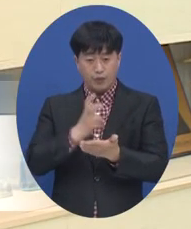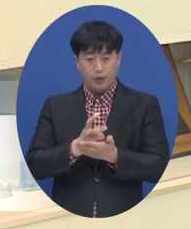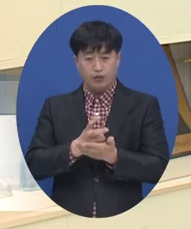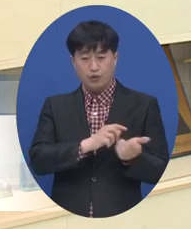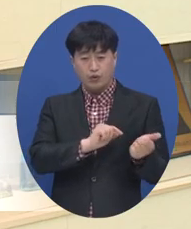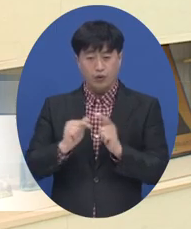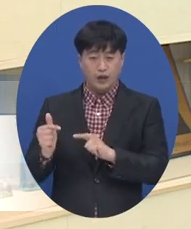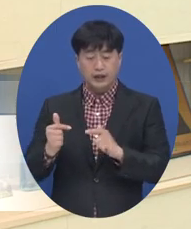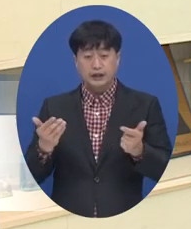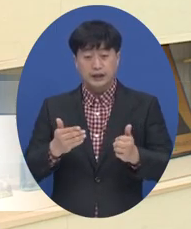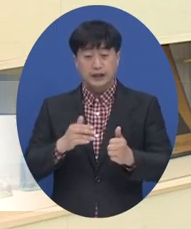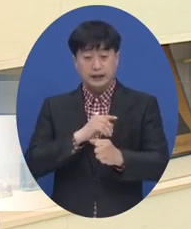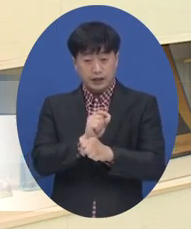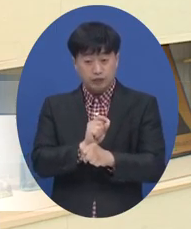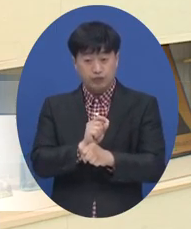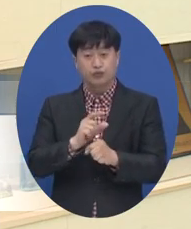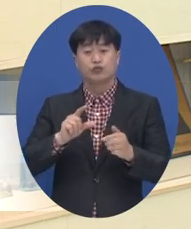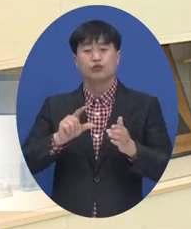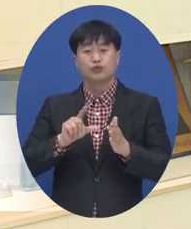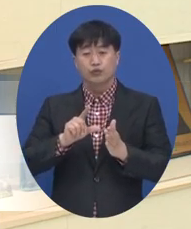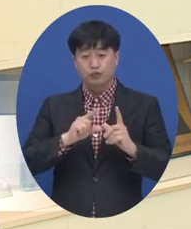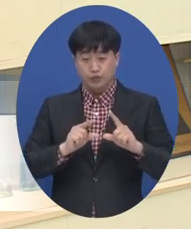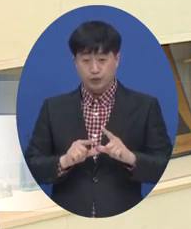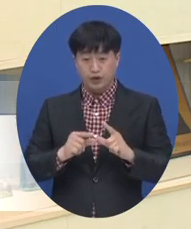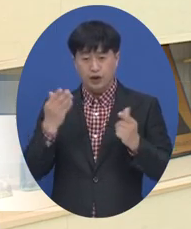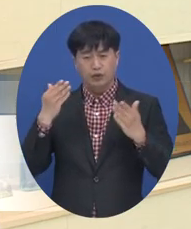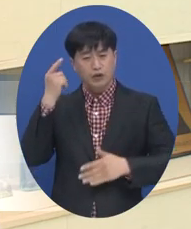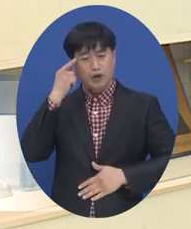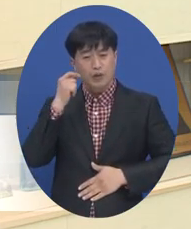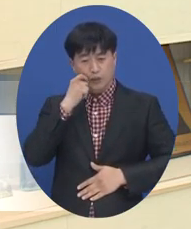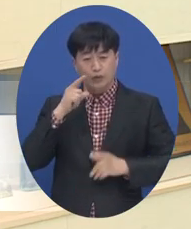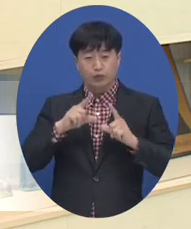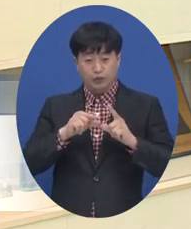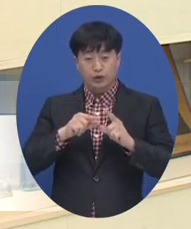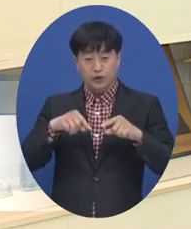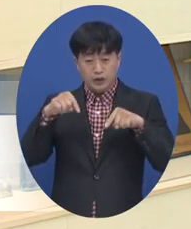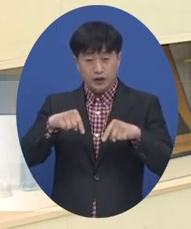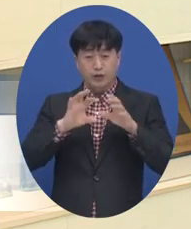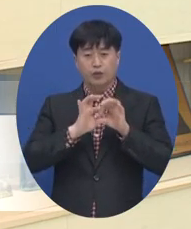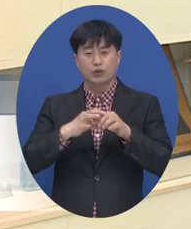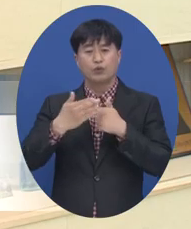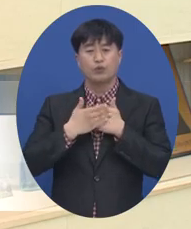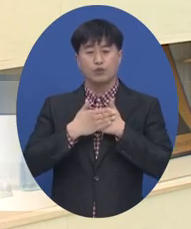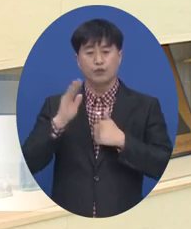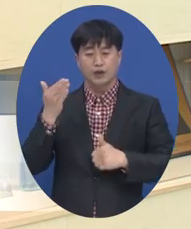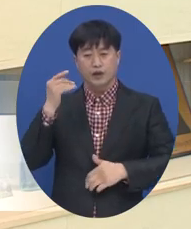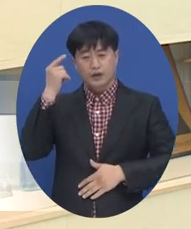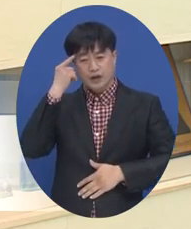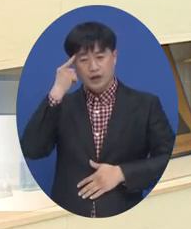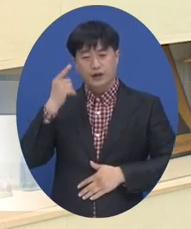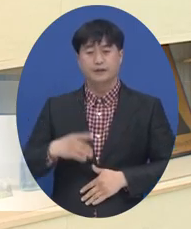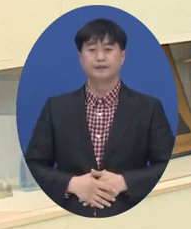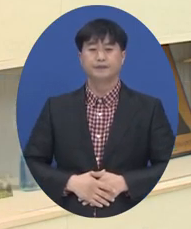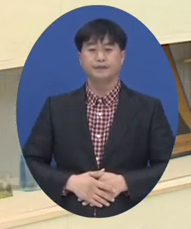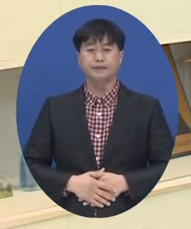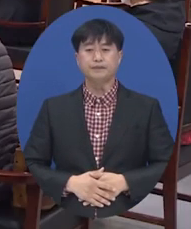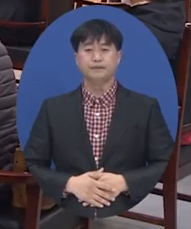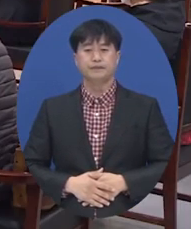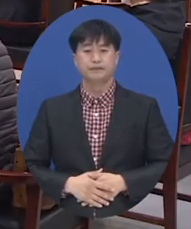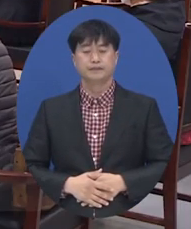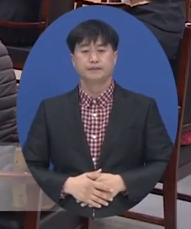기타 등등 노무적인 부분을 학교가 생각하지 못했던 부분까지도 이그 컨설팅을 통해서 도움이 되었다고 생각이